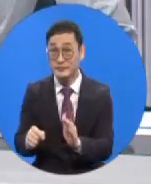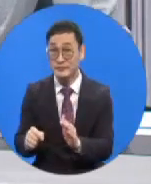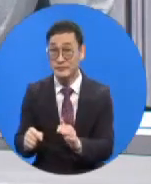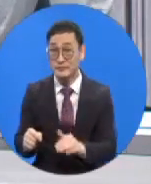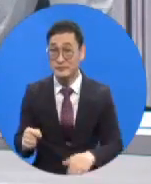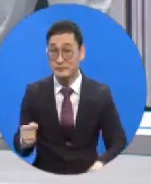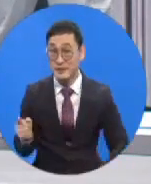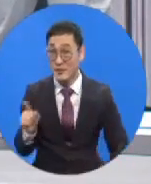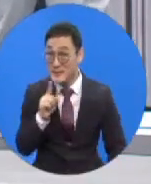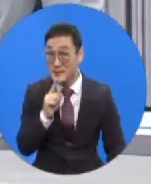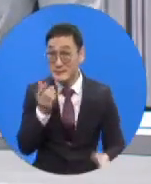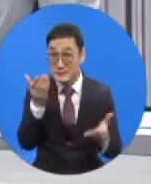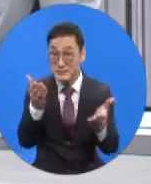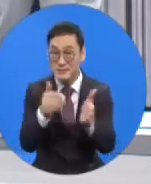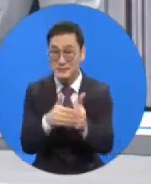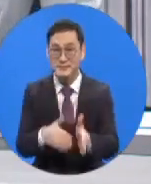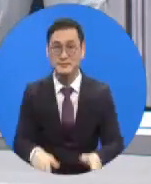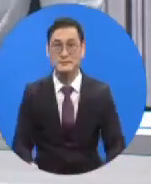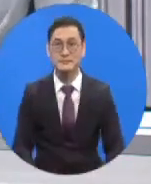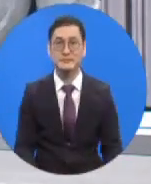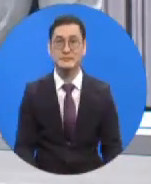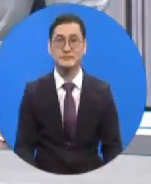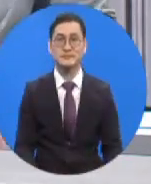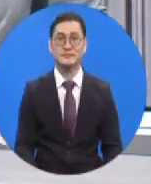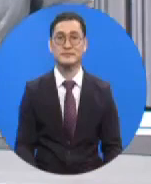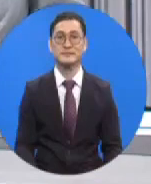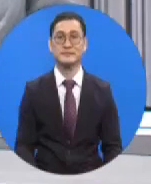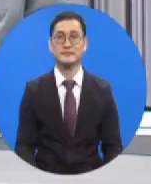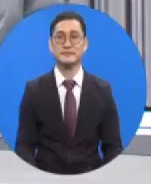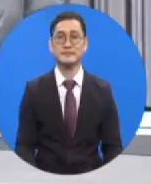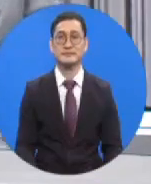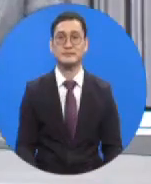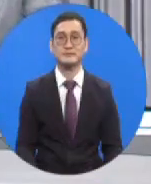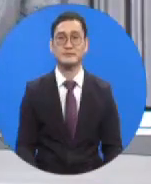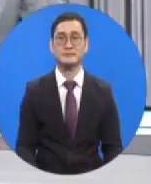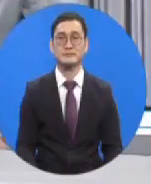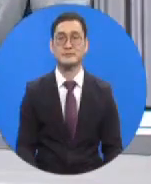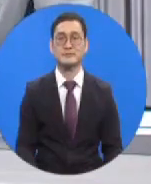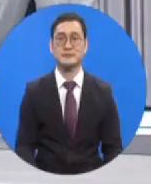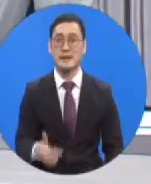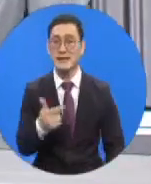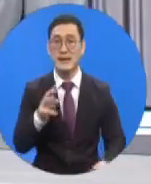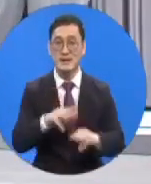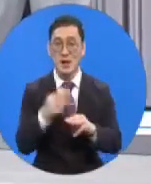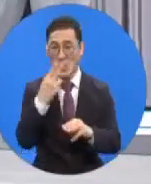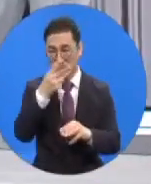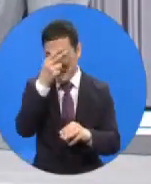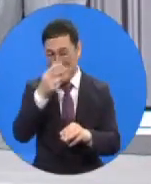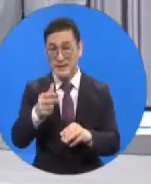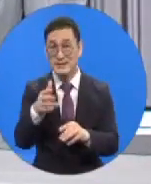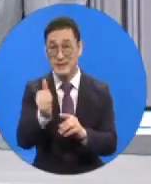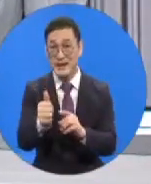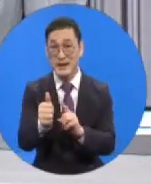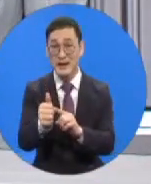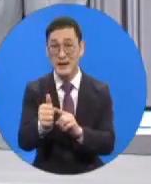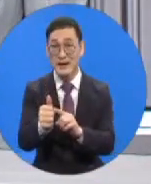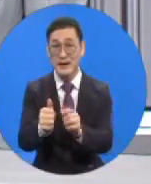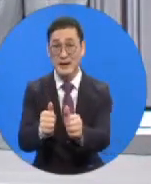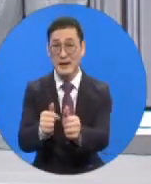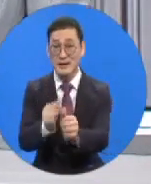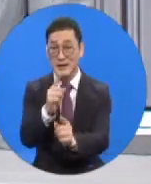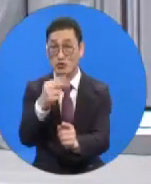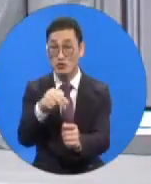그 이야기를 나누는 과정에서 조금 오류가 있을 것 같아서 바로 잡습니다. 대전 지검장 이두봉 지검장은 윤석열